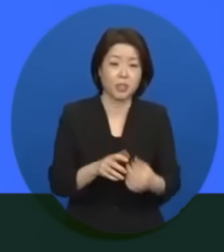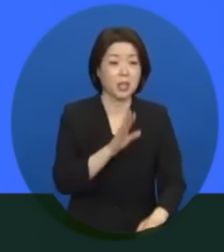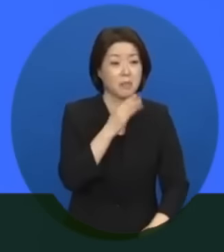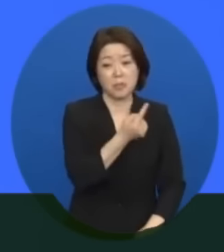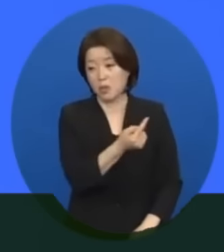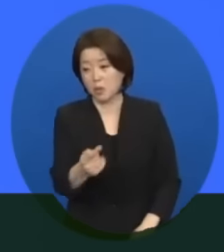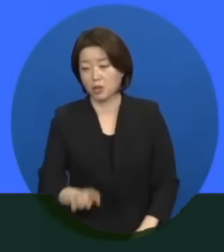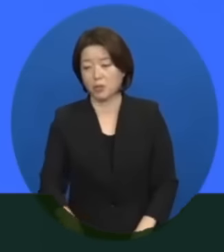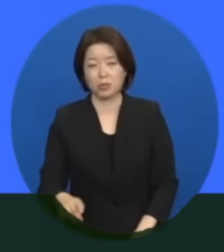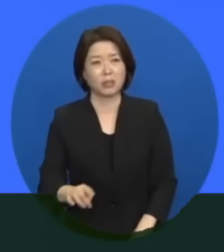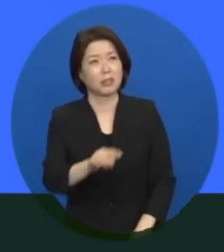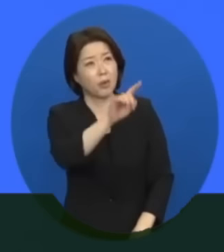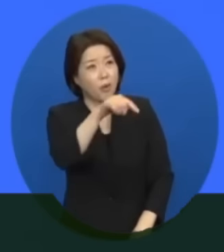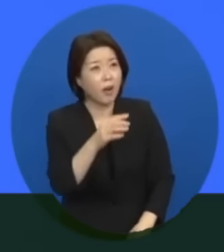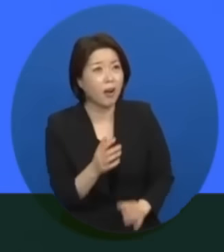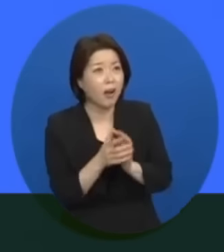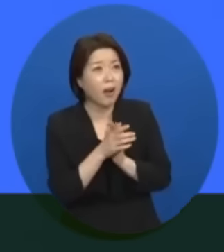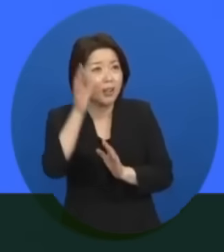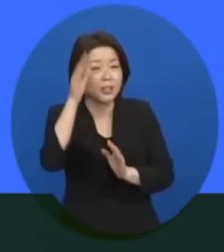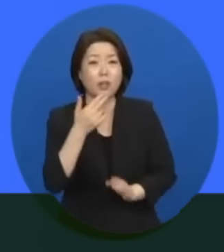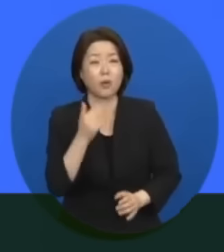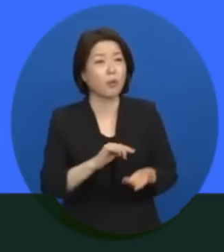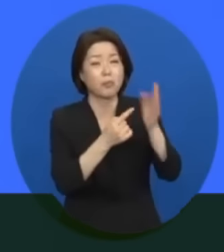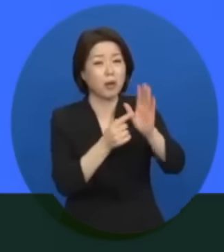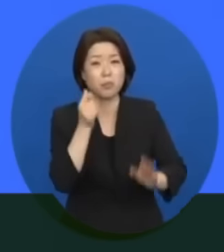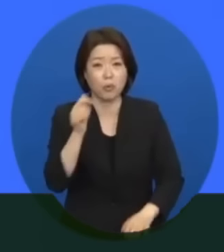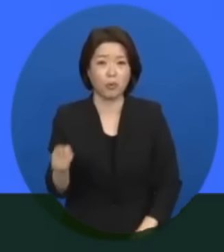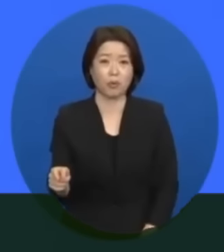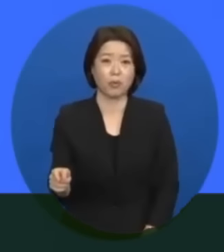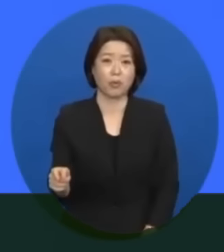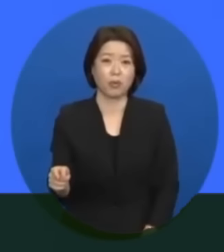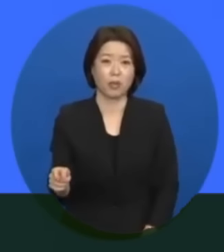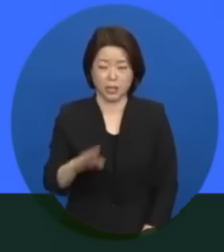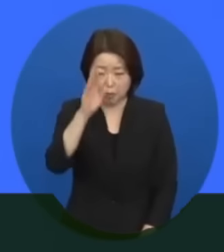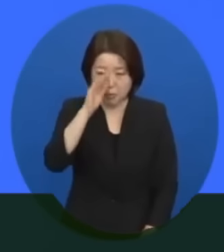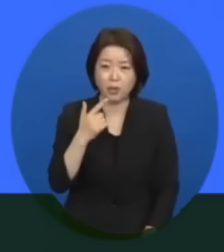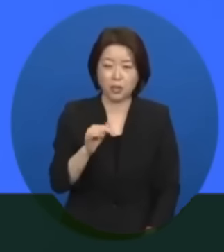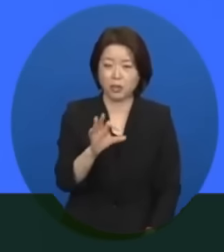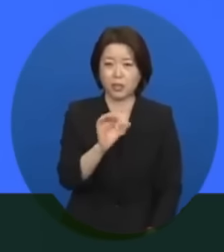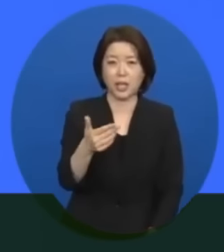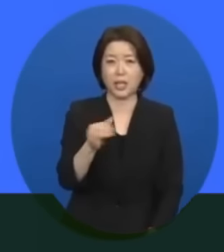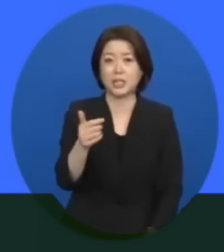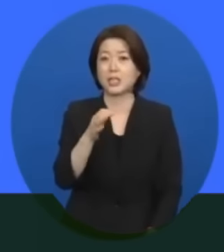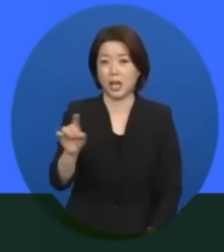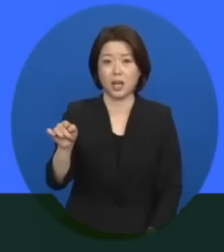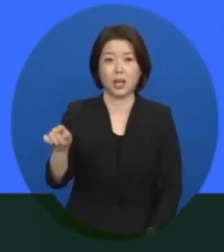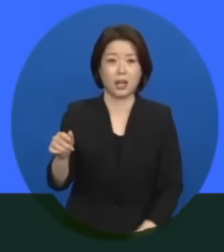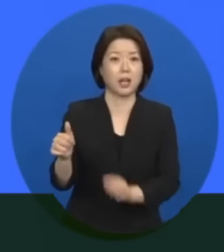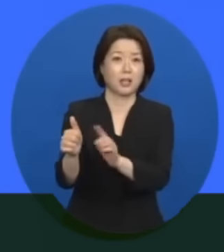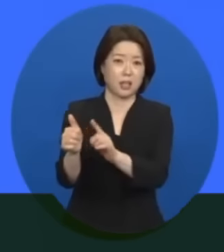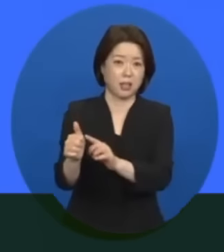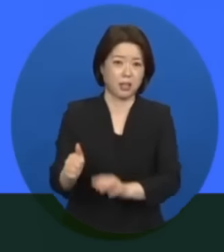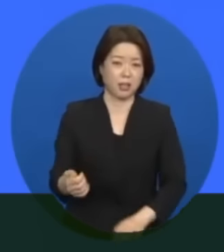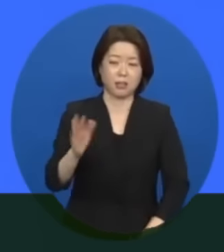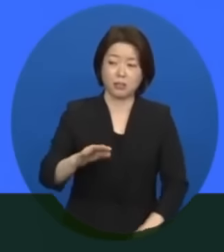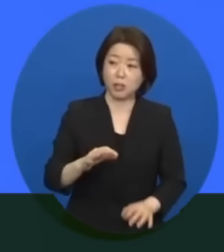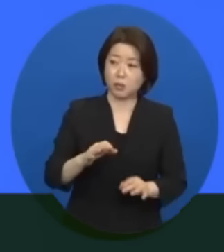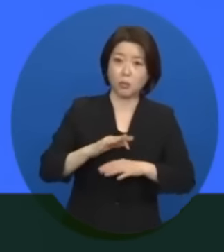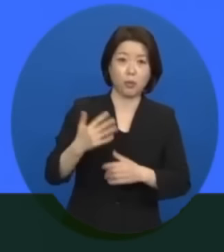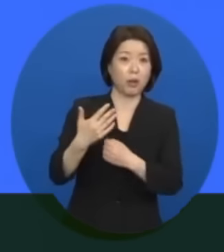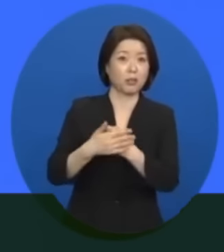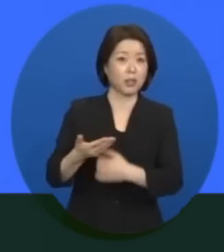거기에 반응을 하지 못하는 거죠 그렇게 병들어 자가 바로이 애니아였던 것입니다 근데 놀라운 은혜가 주어졌어요